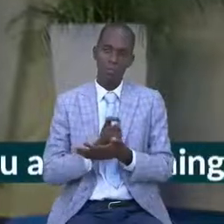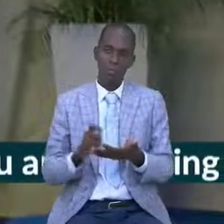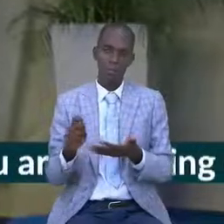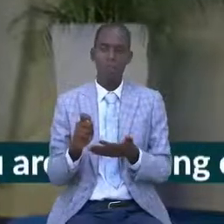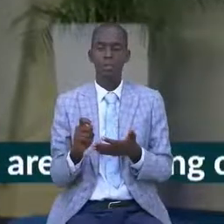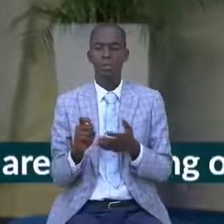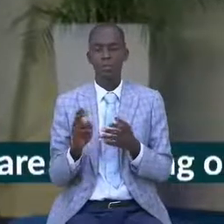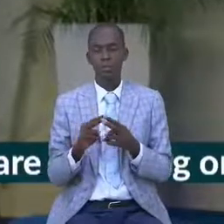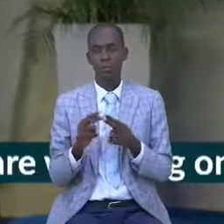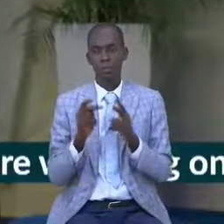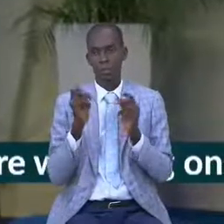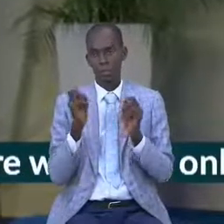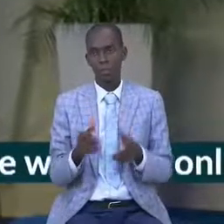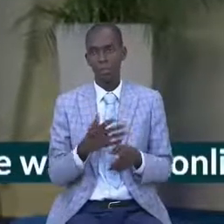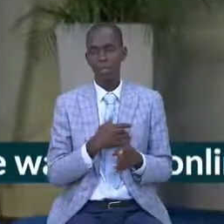Bientôt, il montera ici.